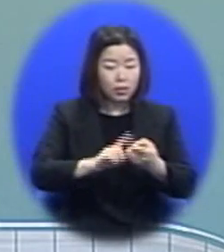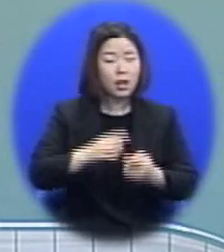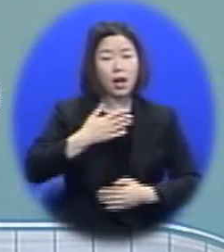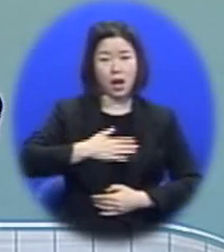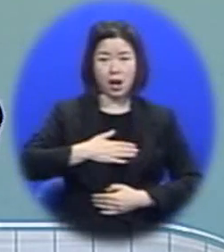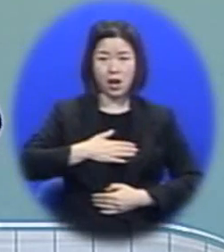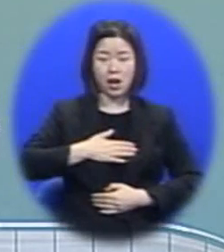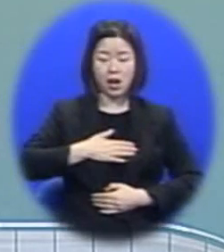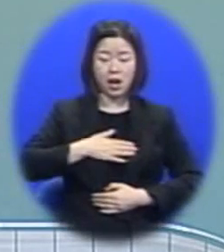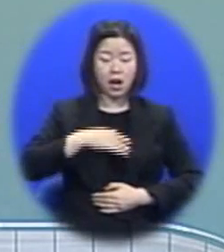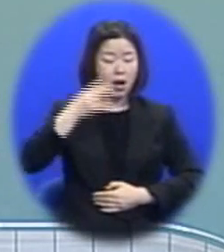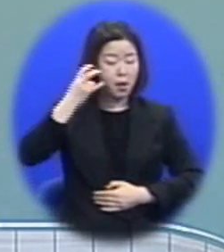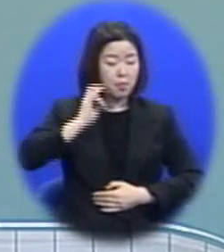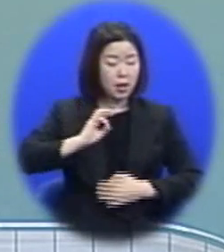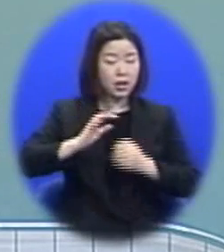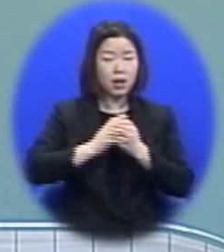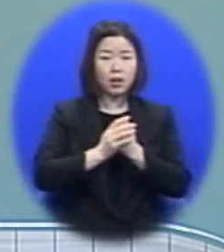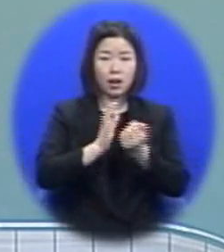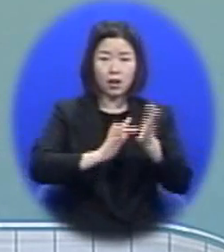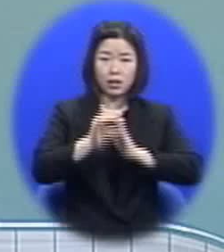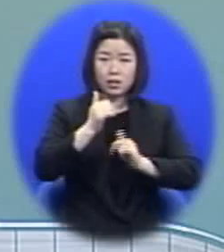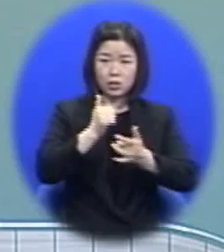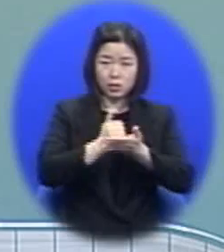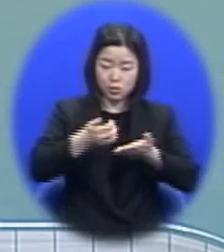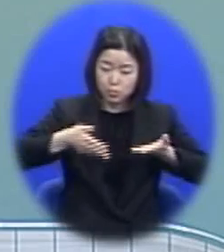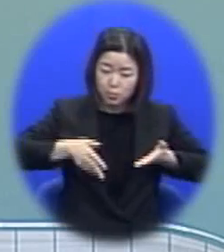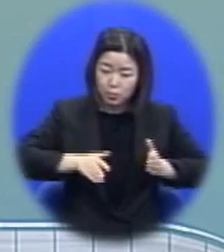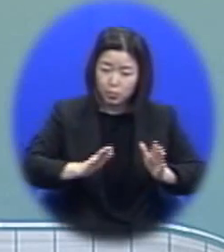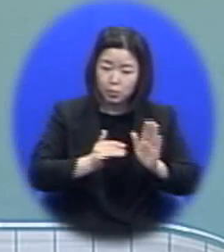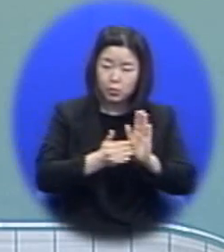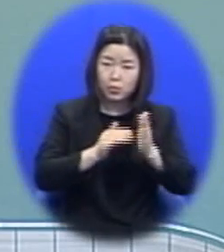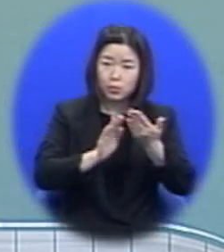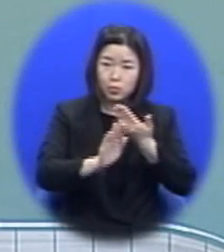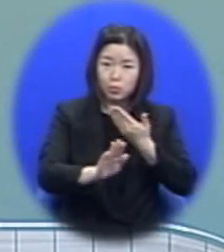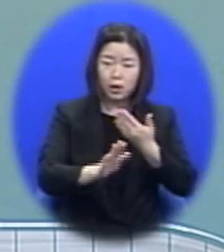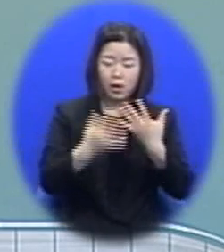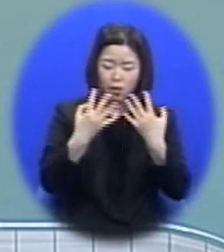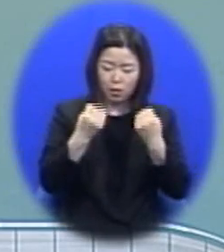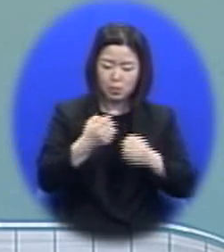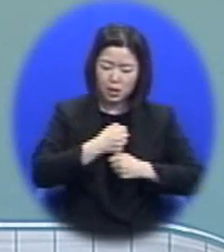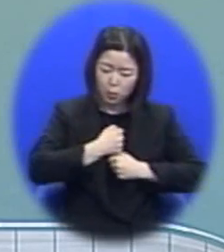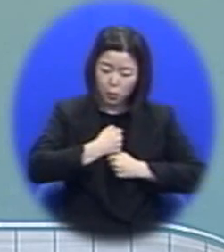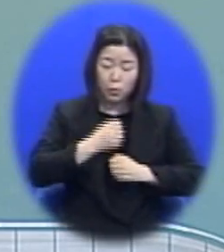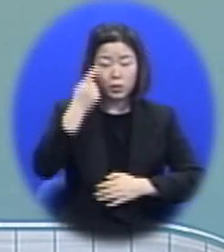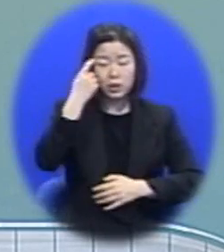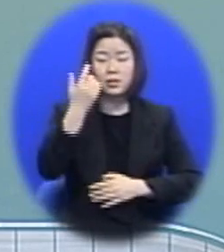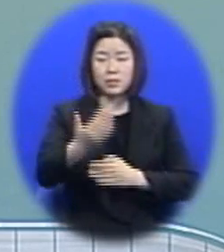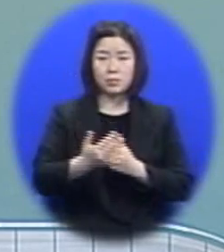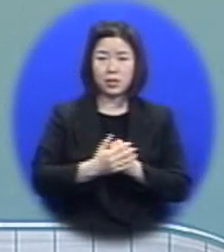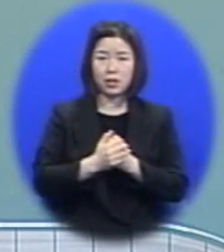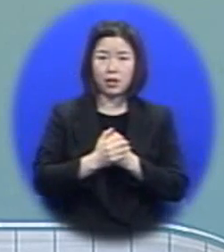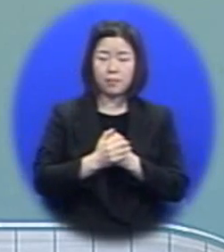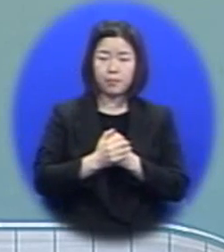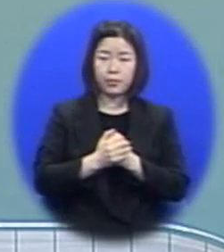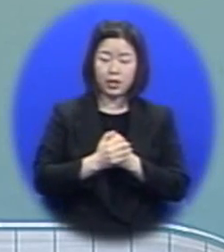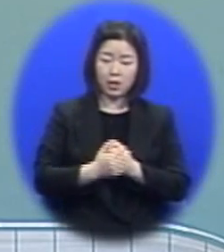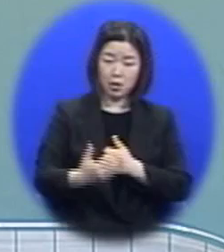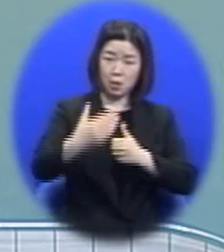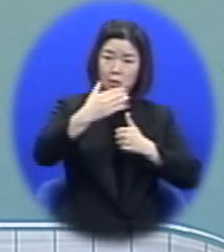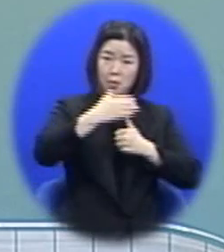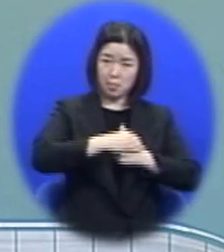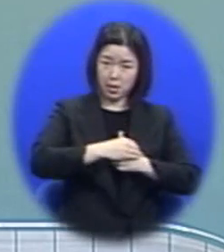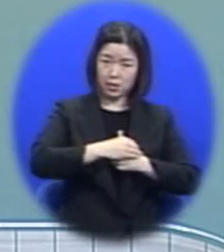평생 예수님을 낳아 기르면서 얼마나 조심스러웠습니다 그는 맡은